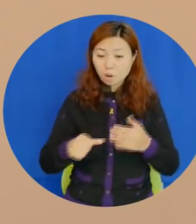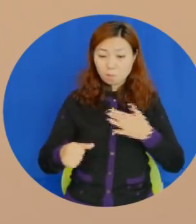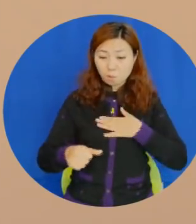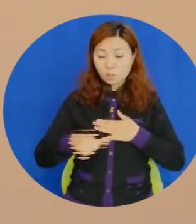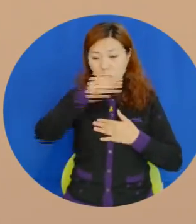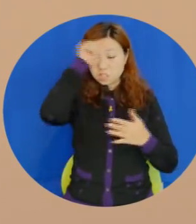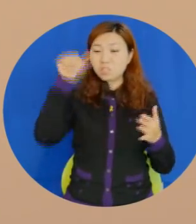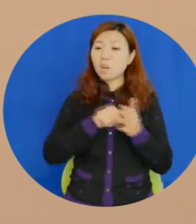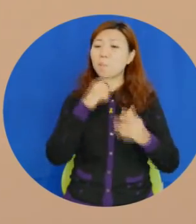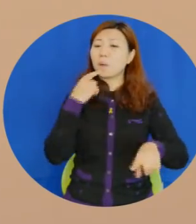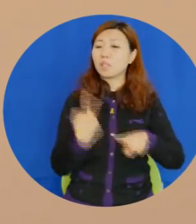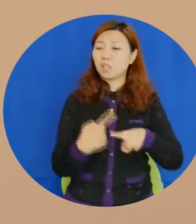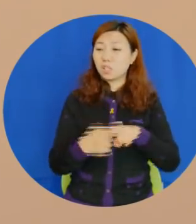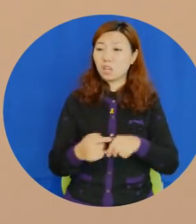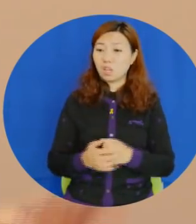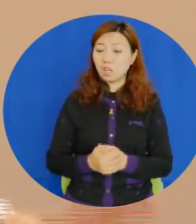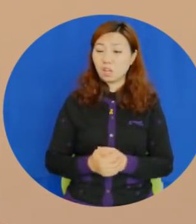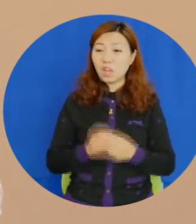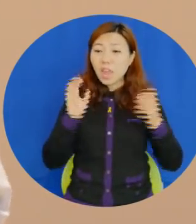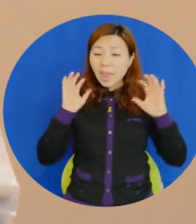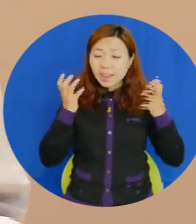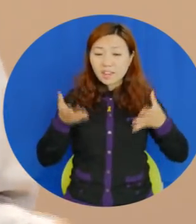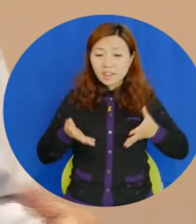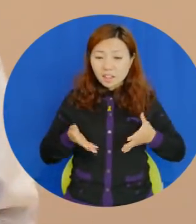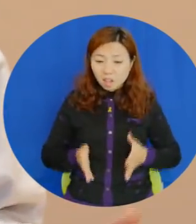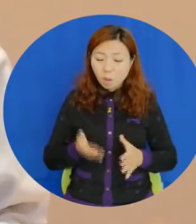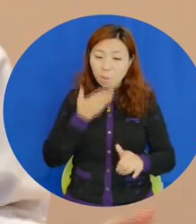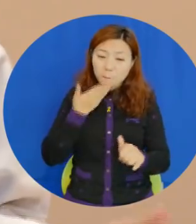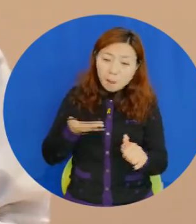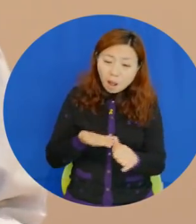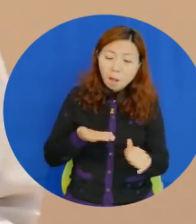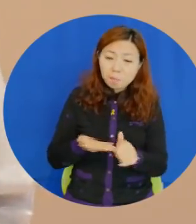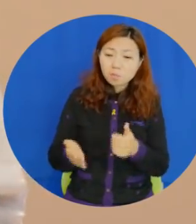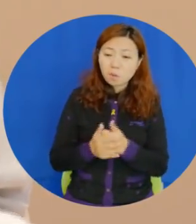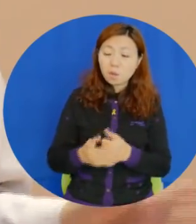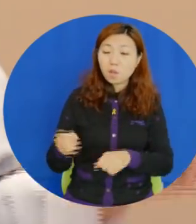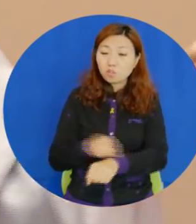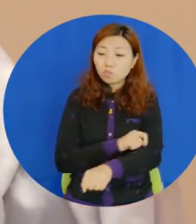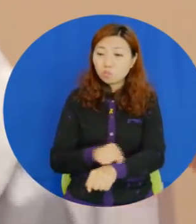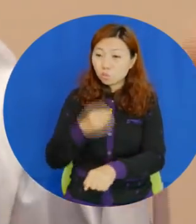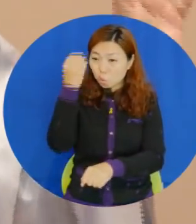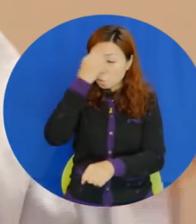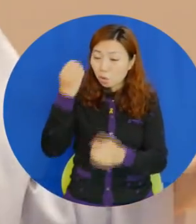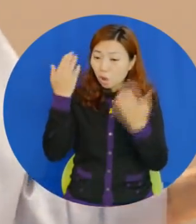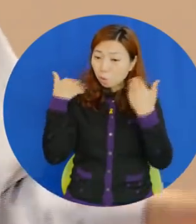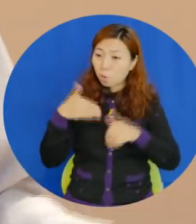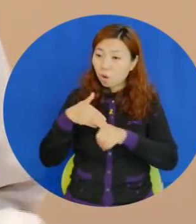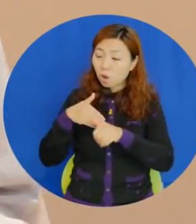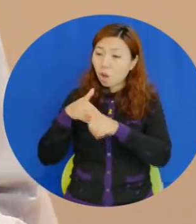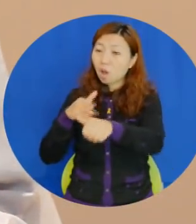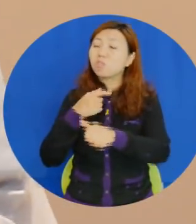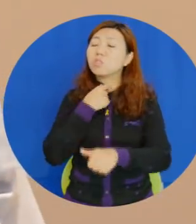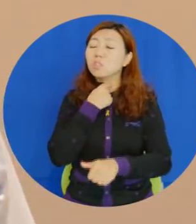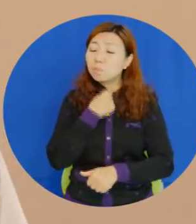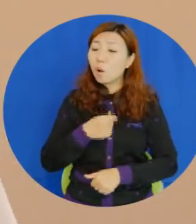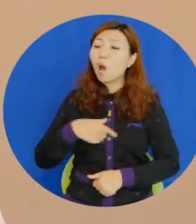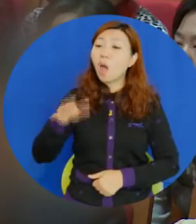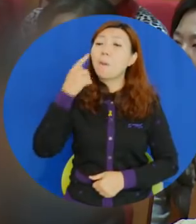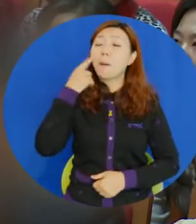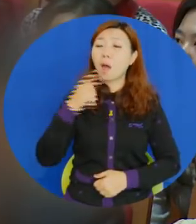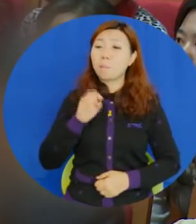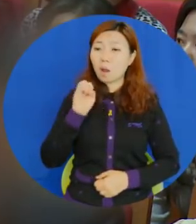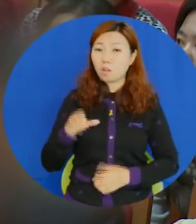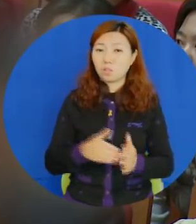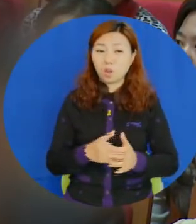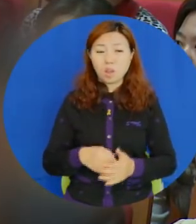아이의 인생인가요? 인생이 자기 인생이지. 아, 아이 그런가요? 인생이 뭐 엄마가 나하고 밥 먹여줬으면 됐지. 네가 특목 가고 싶으면 네가 알아서 가라 그러면 되는 거지.